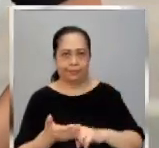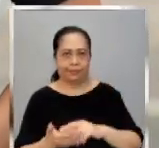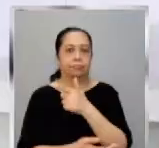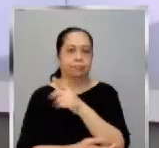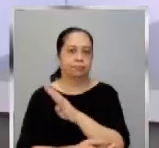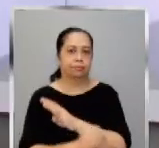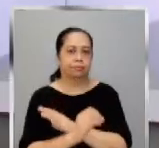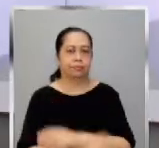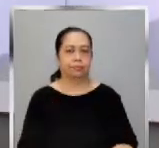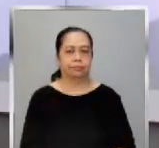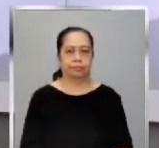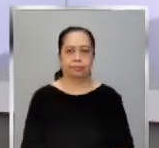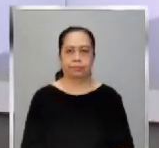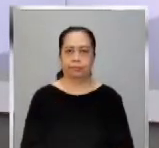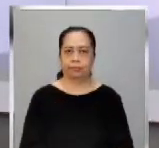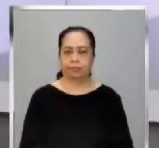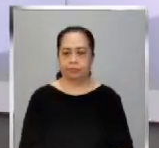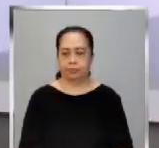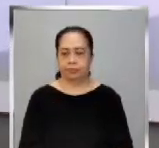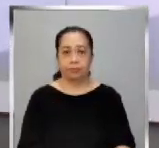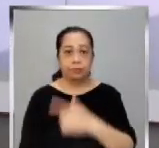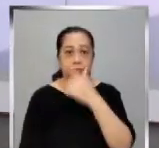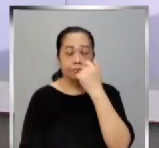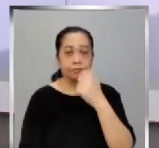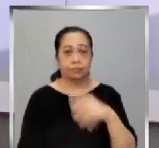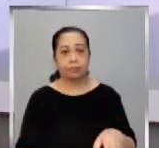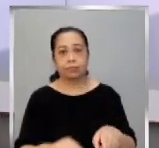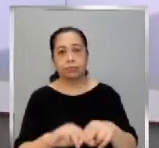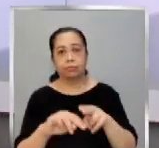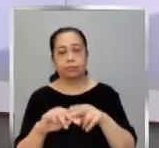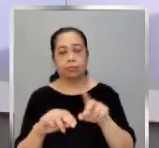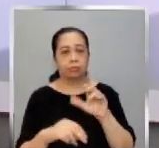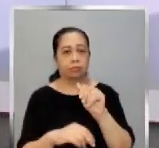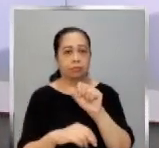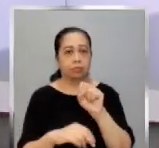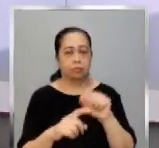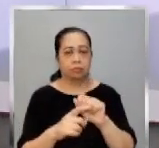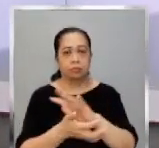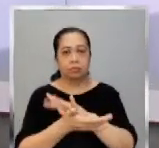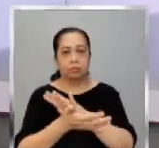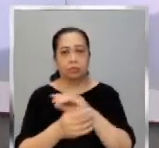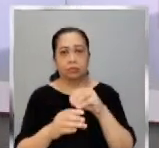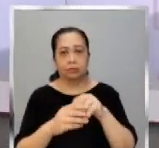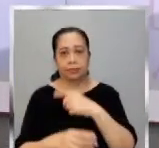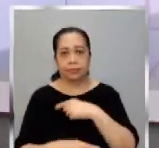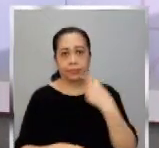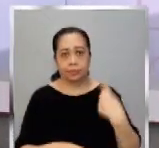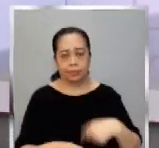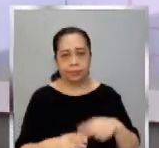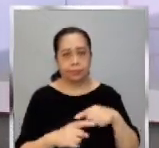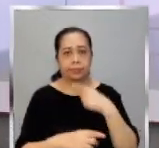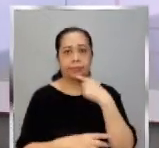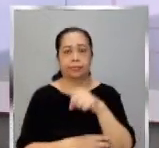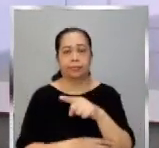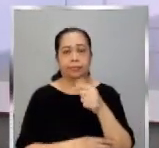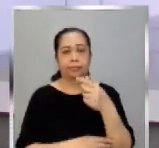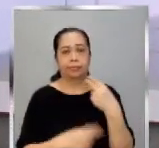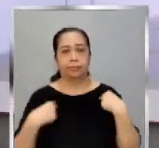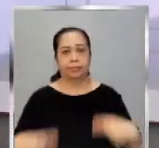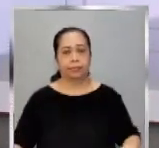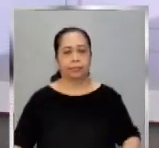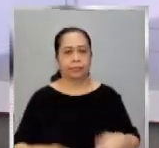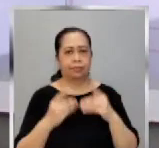Oras. Dahil sa pagsipa ng mga kaso ng COVID-19 sa China, ipinag-utos ng Health Department ang